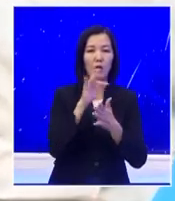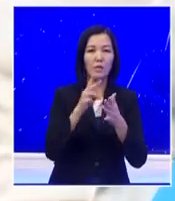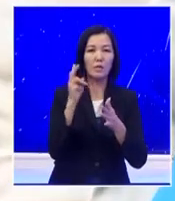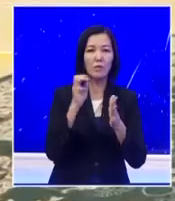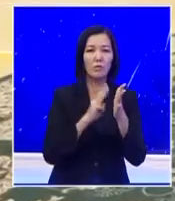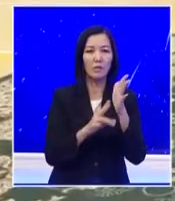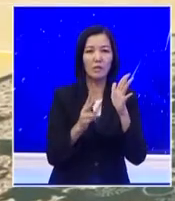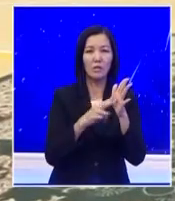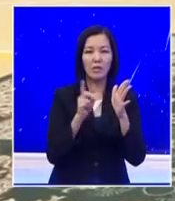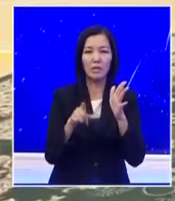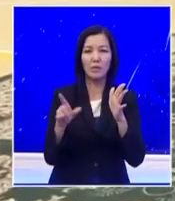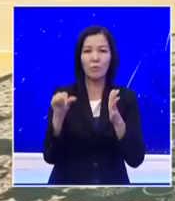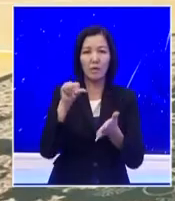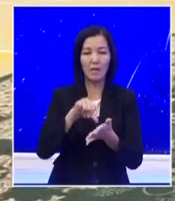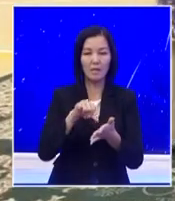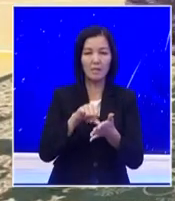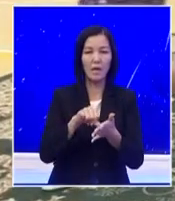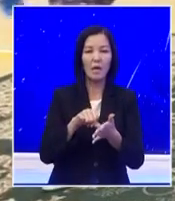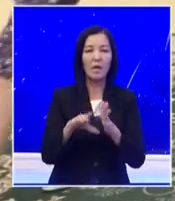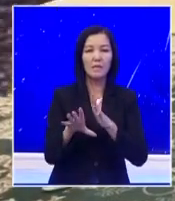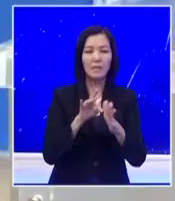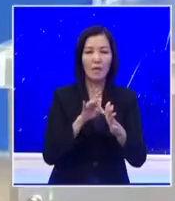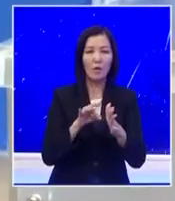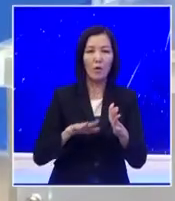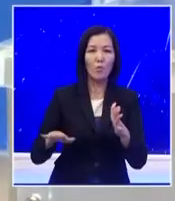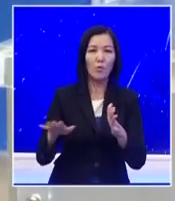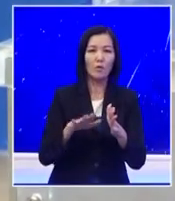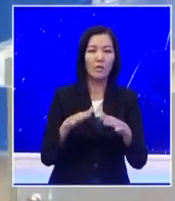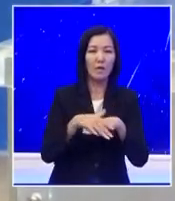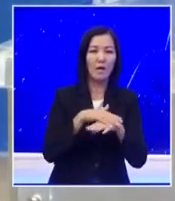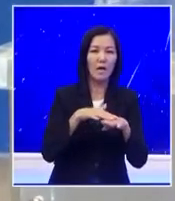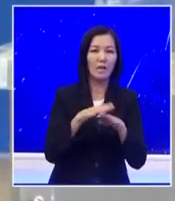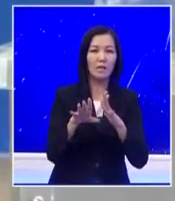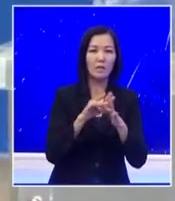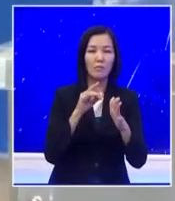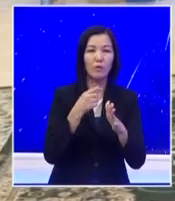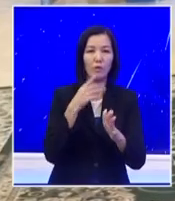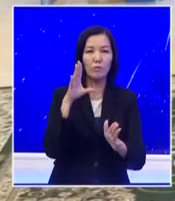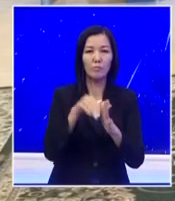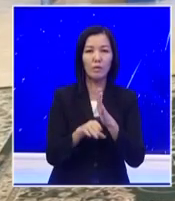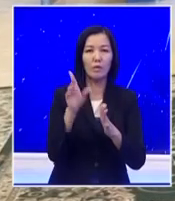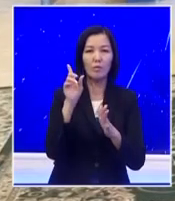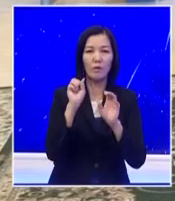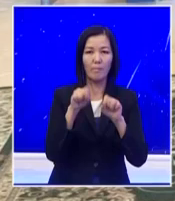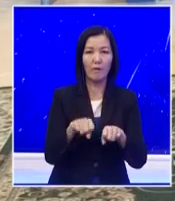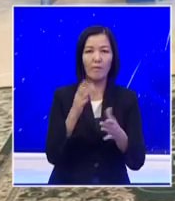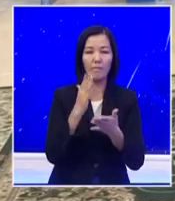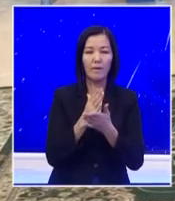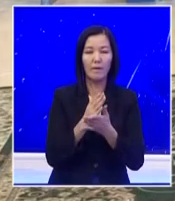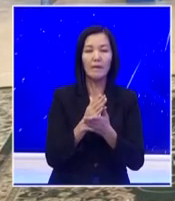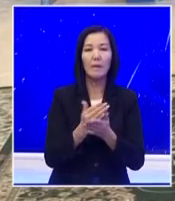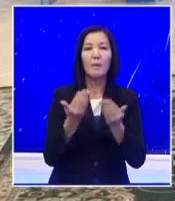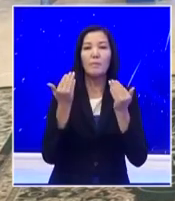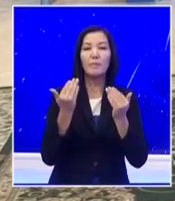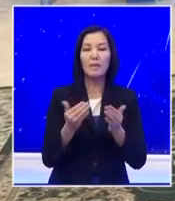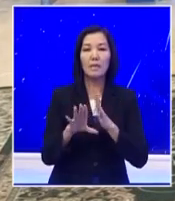287 мәслихат депутаты қатысты. Айта кетейік, бұл сайлауға тек өңірдегі халық қалаулары ғана дауыс беруге құқылы. Биылғы сайлаудың орны өзінше